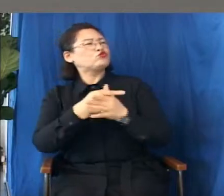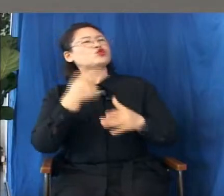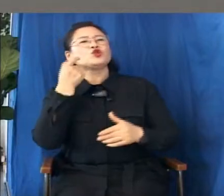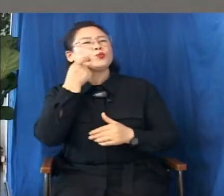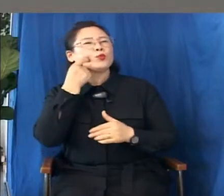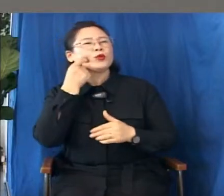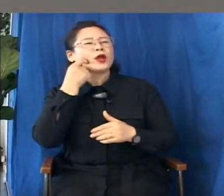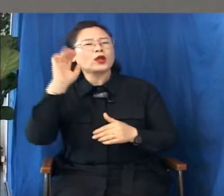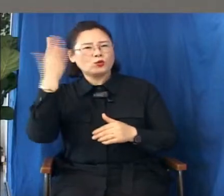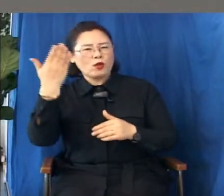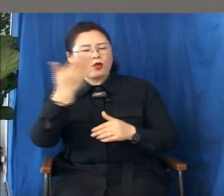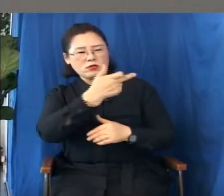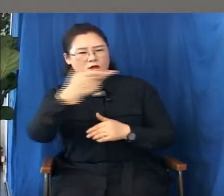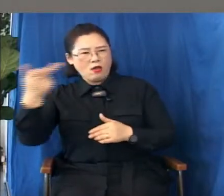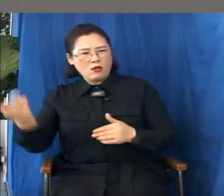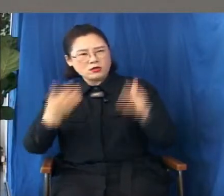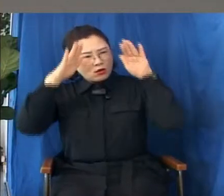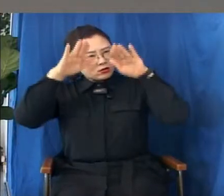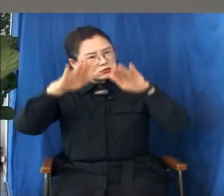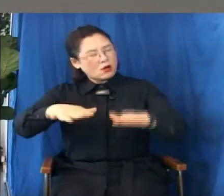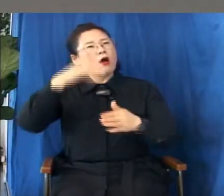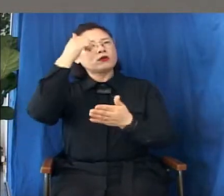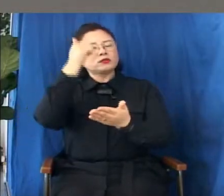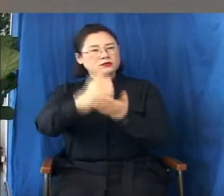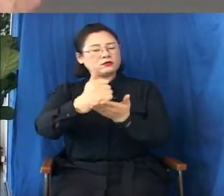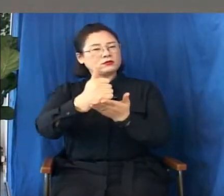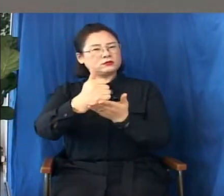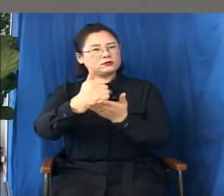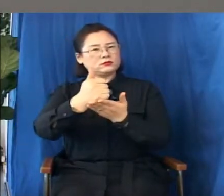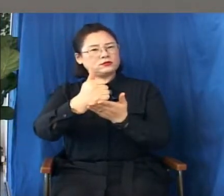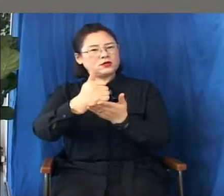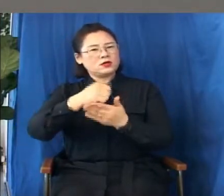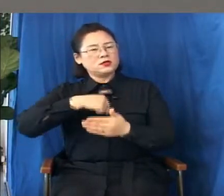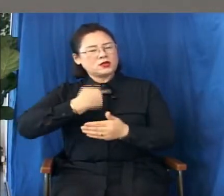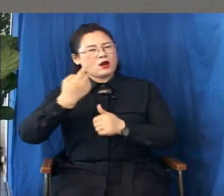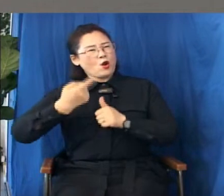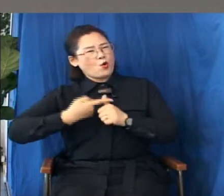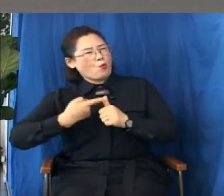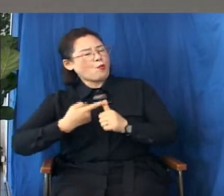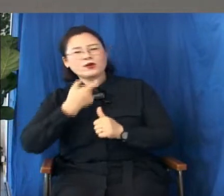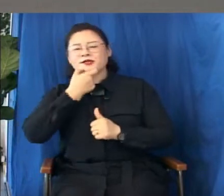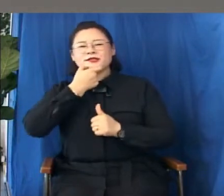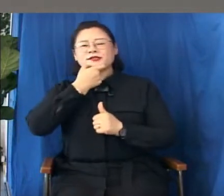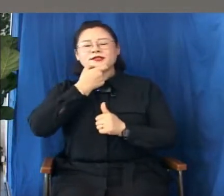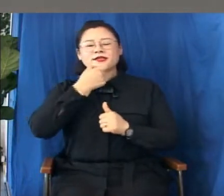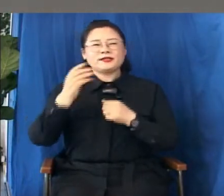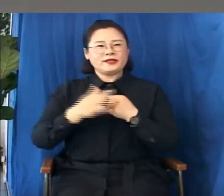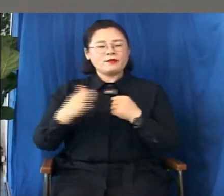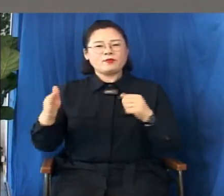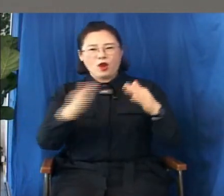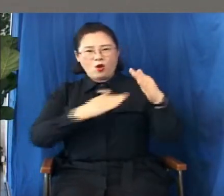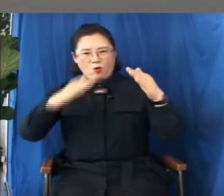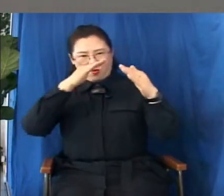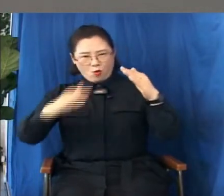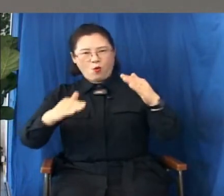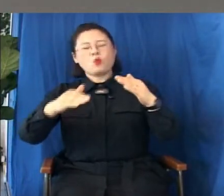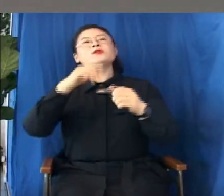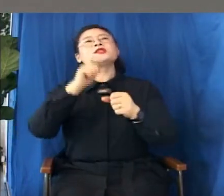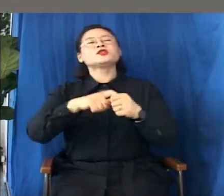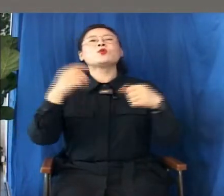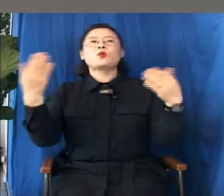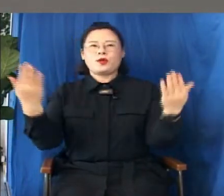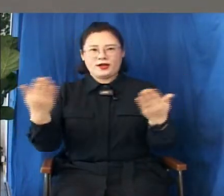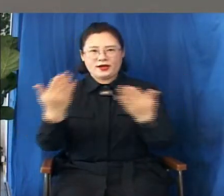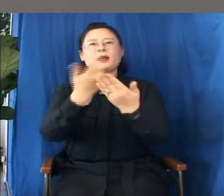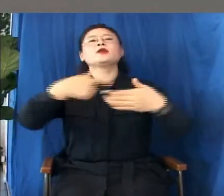돌이 날라오게 생겼어요. 공식적으로 하려고 모은 겁니다. 예수님도 자기네가 죽일 수 있었지만